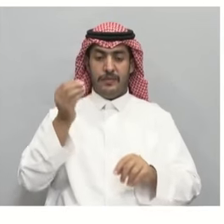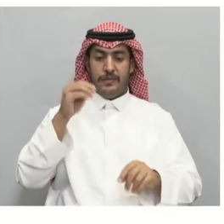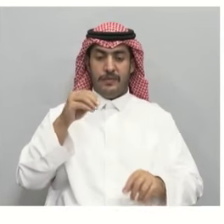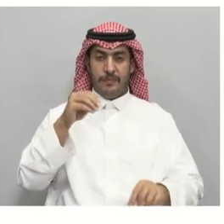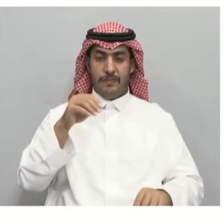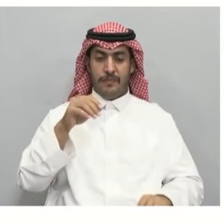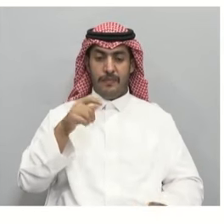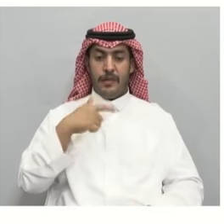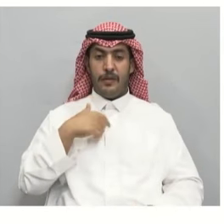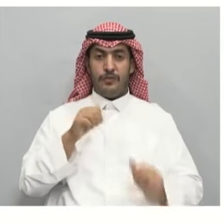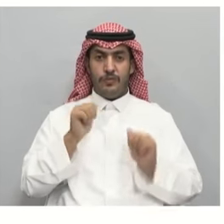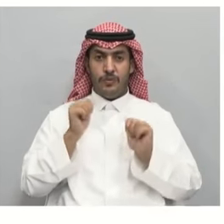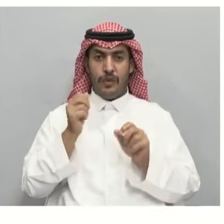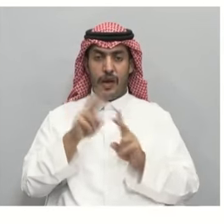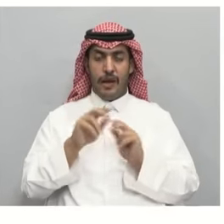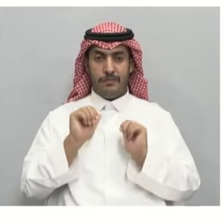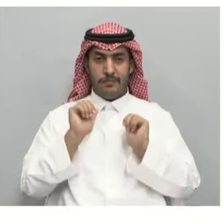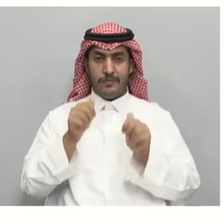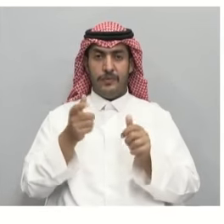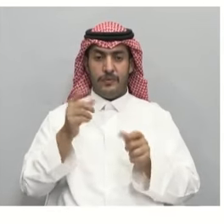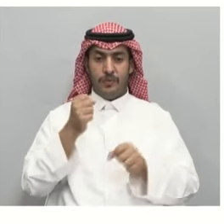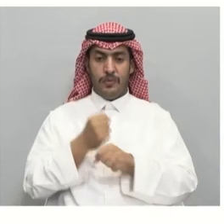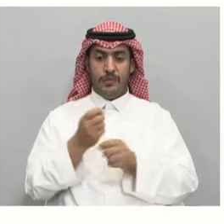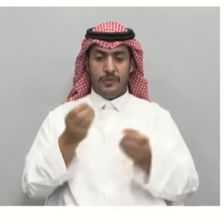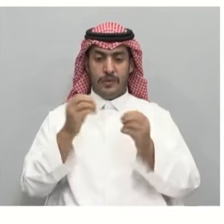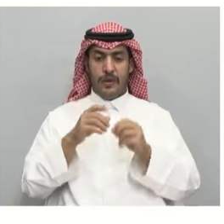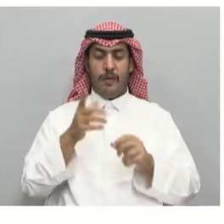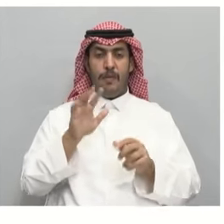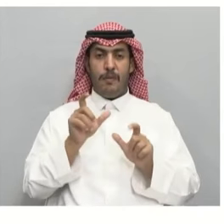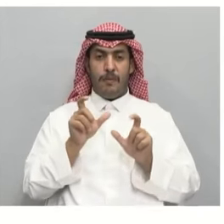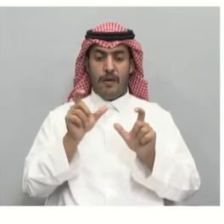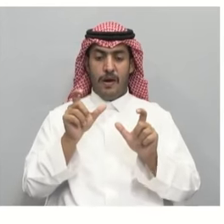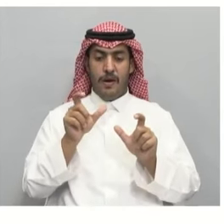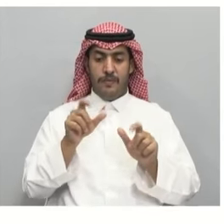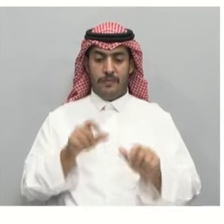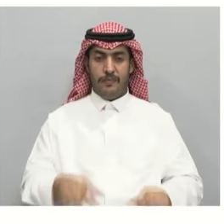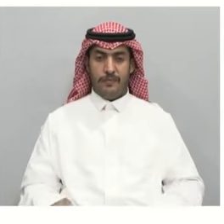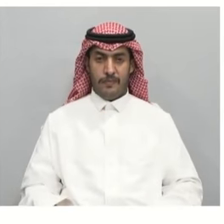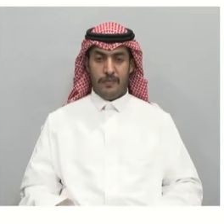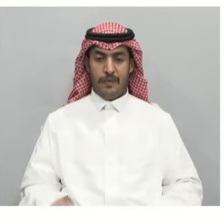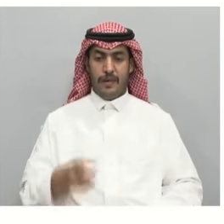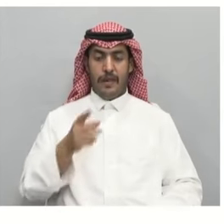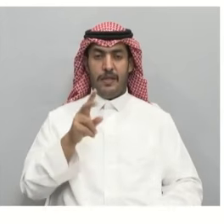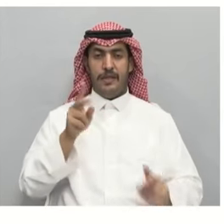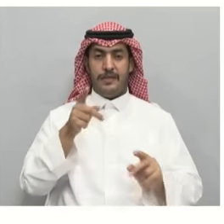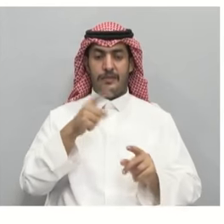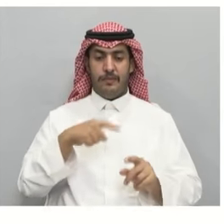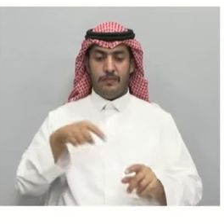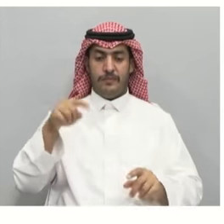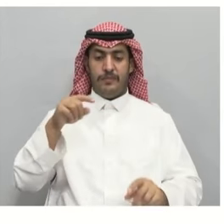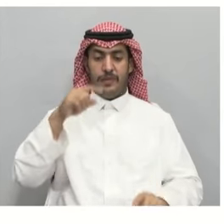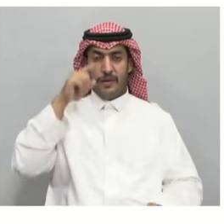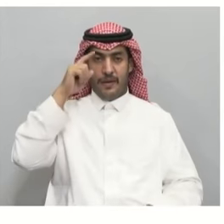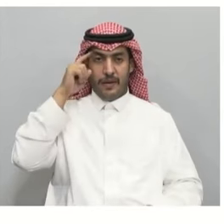عليها الجهد الكهربائي و سيعتمد ايضا على مقاومه هذا الموصل واذا